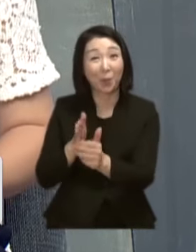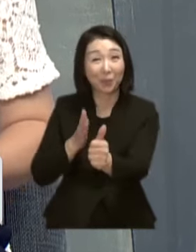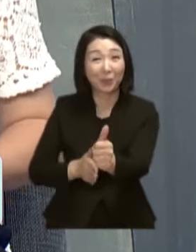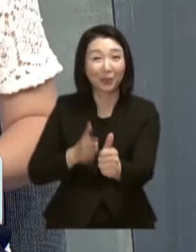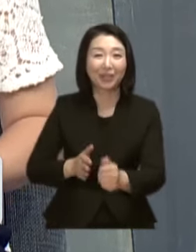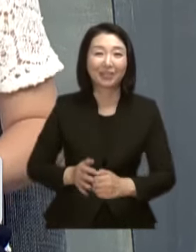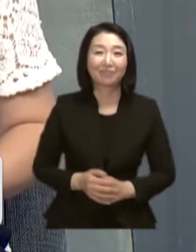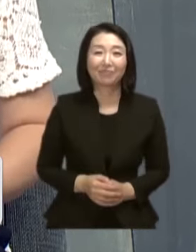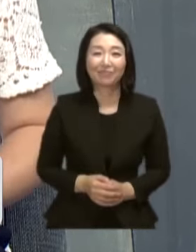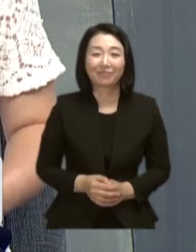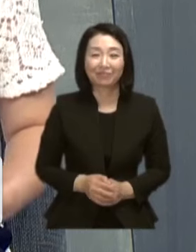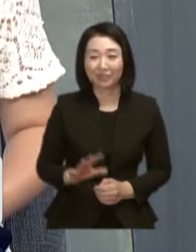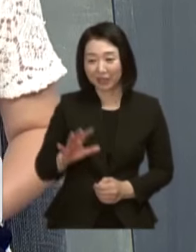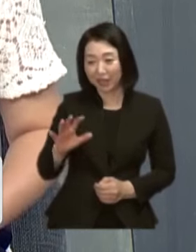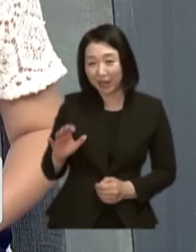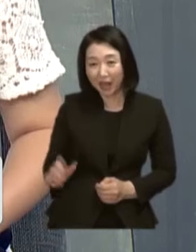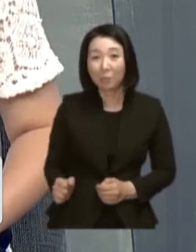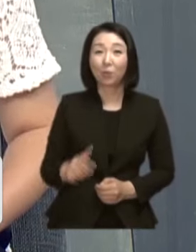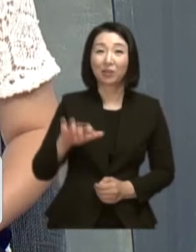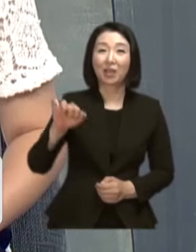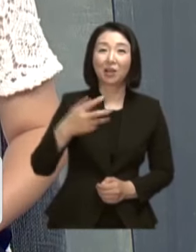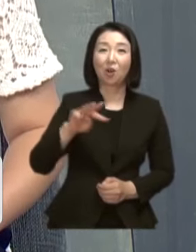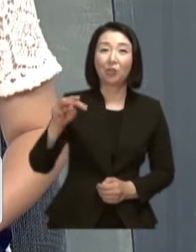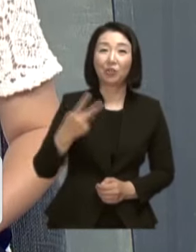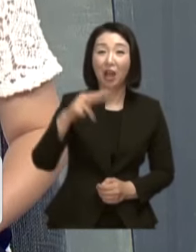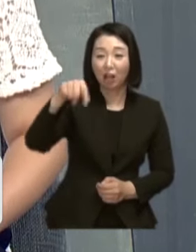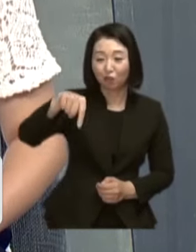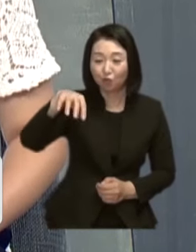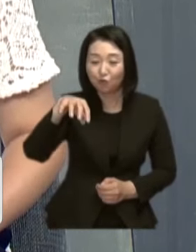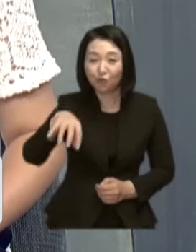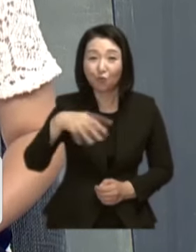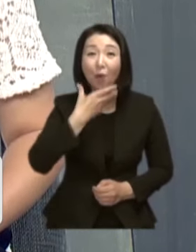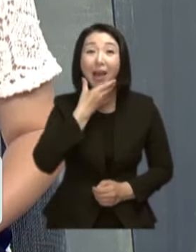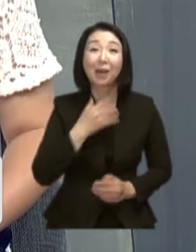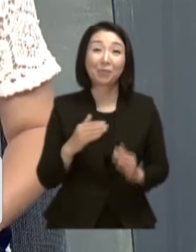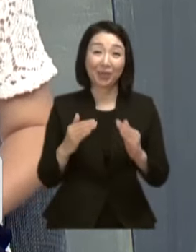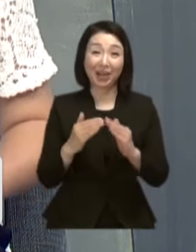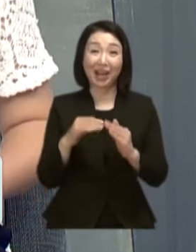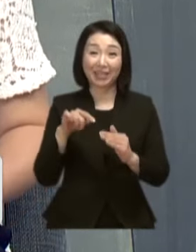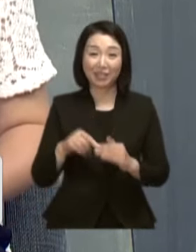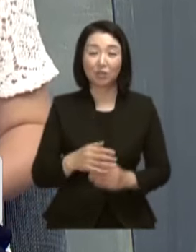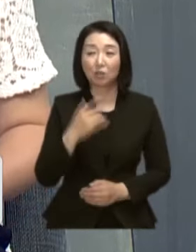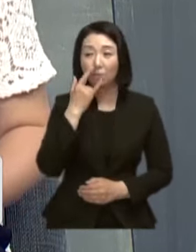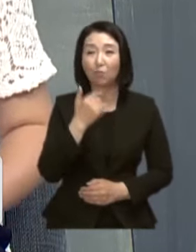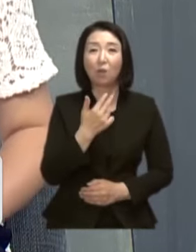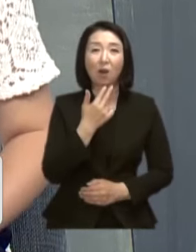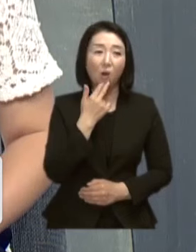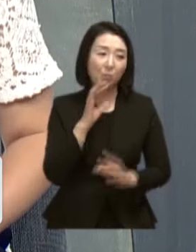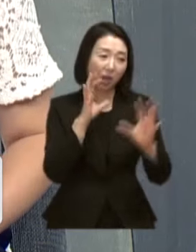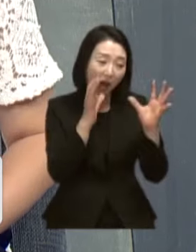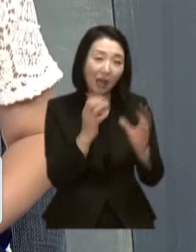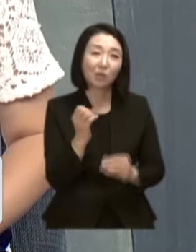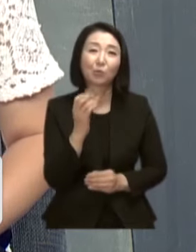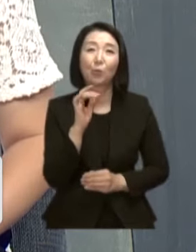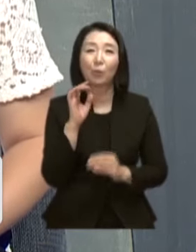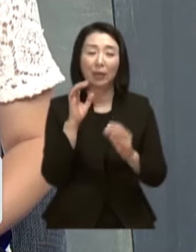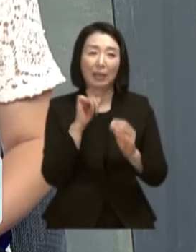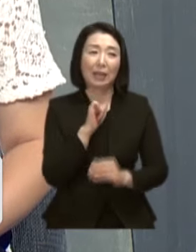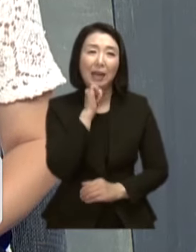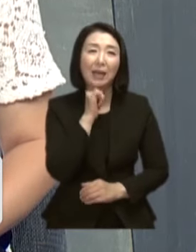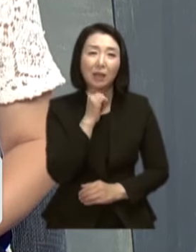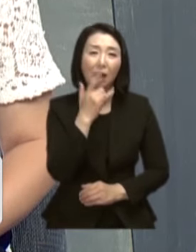네. 캄보디아 건달주 엄수 누월에 있는 해피하우스. 이 부모가 없는 아이들은 물론 가난과